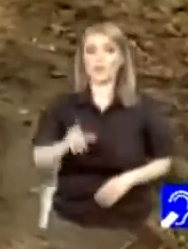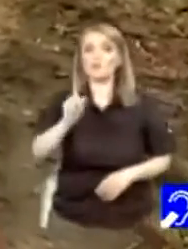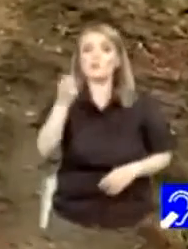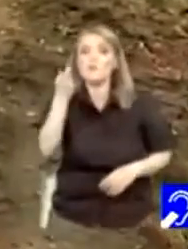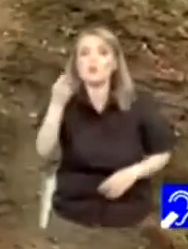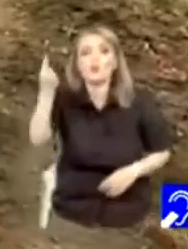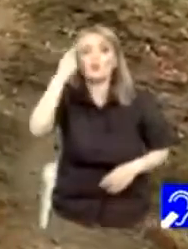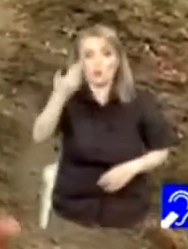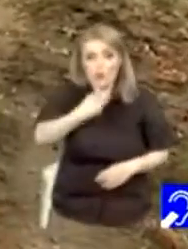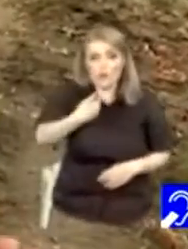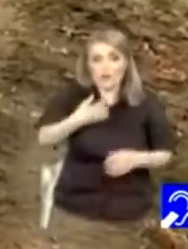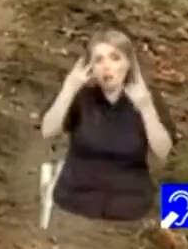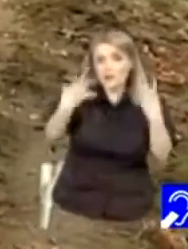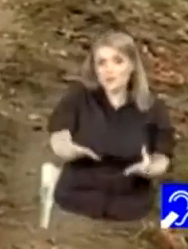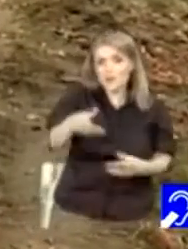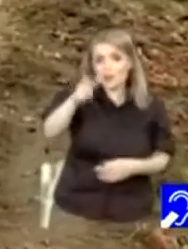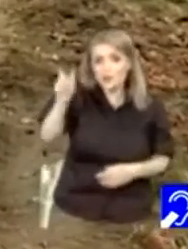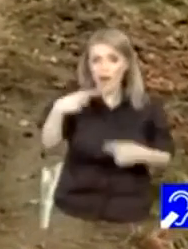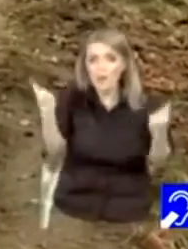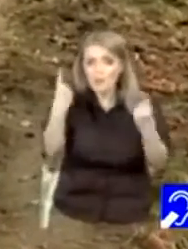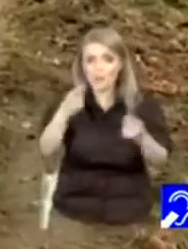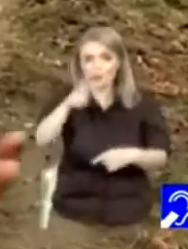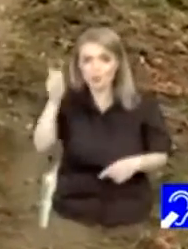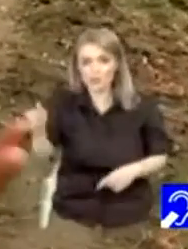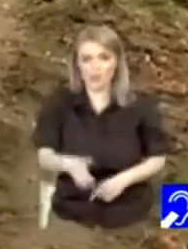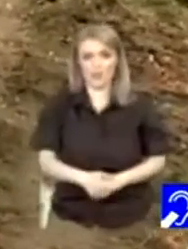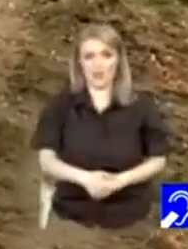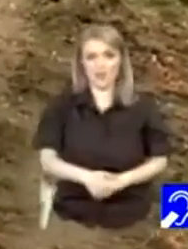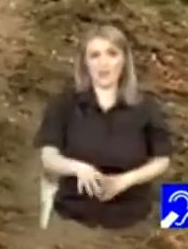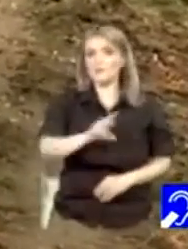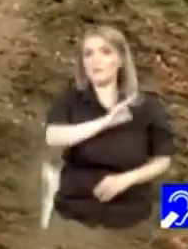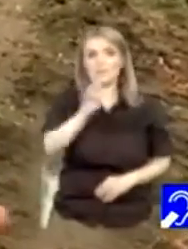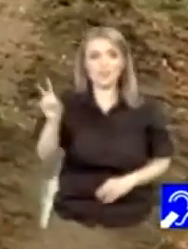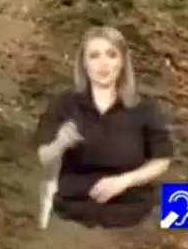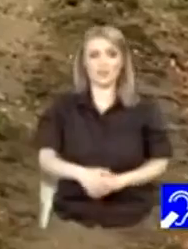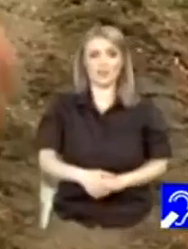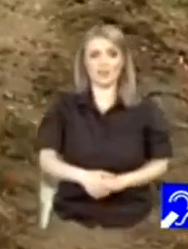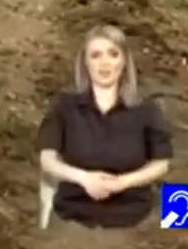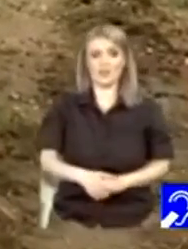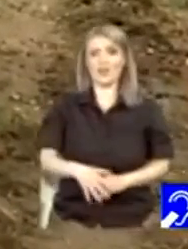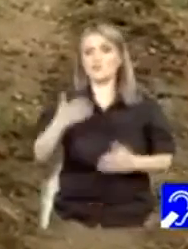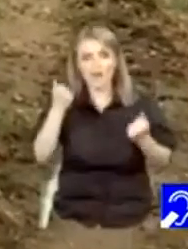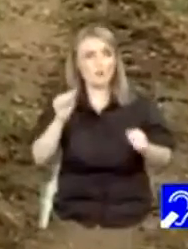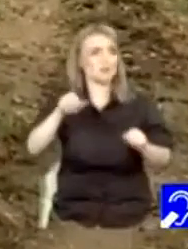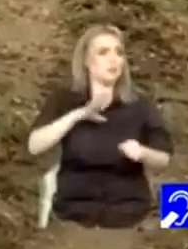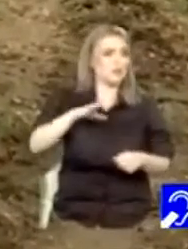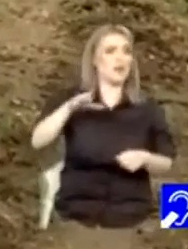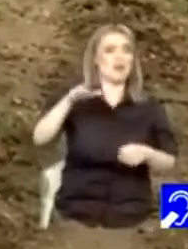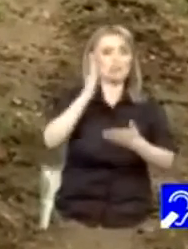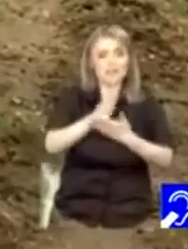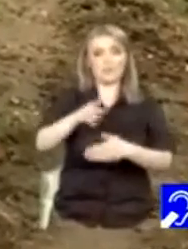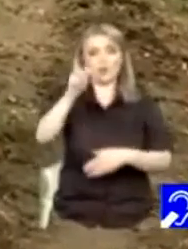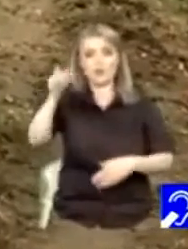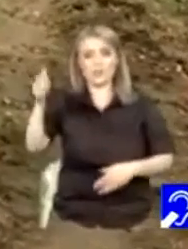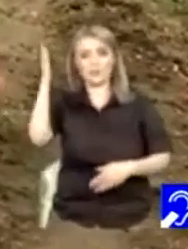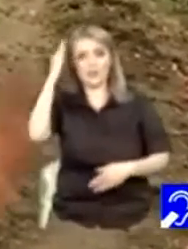noi, la popor, la noi să gândească. Nimeni, majoritatea, chiar dacă sunt persoane competente, persoane gândesc,